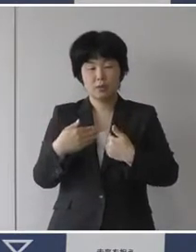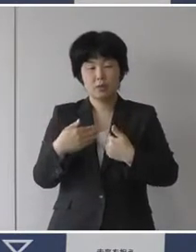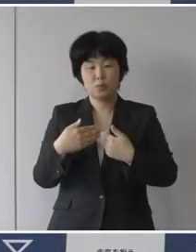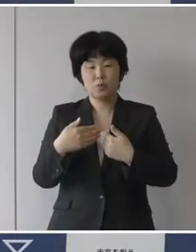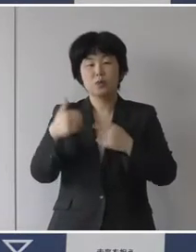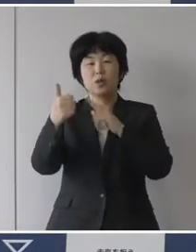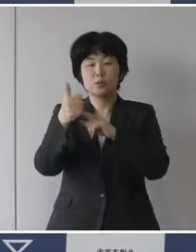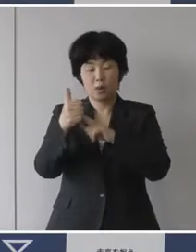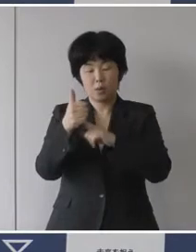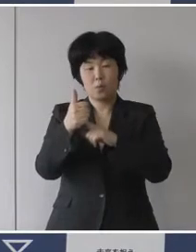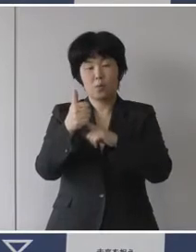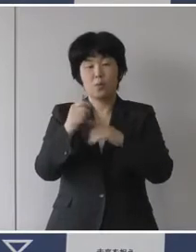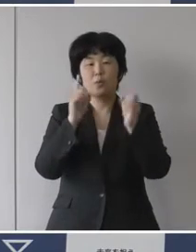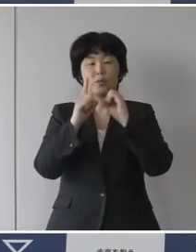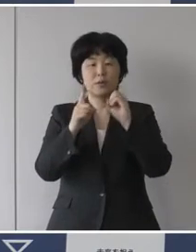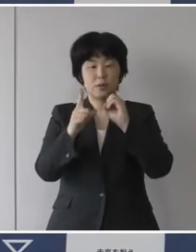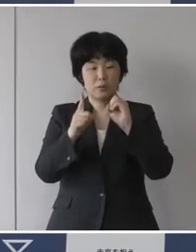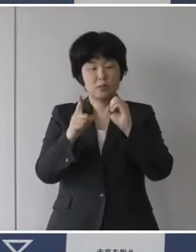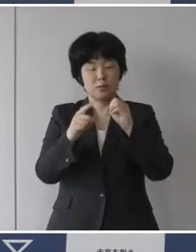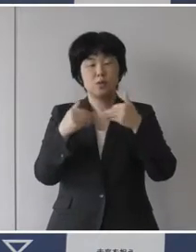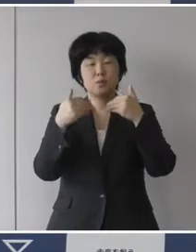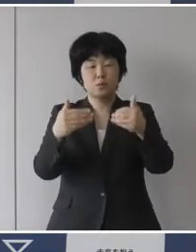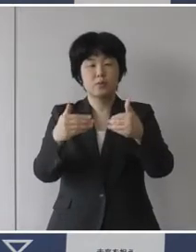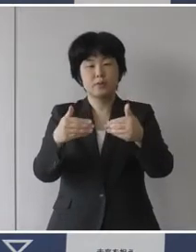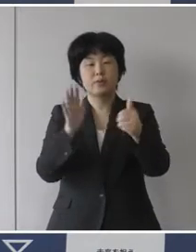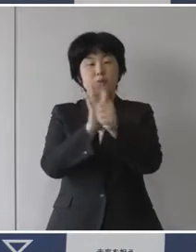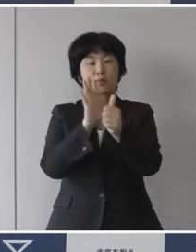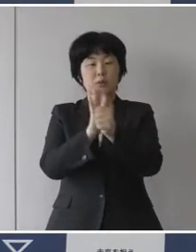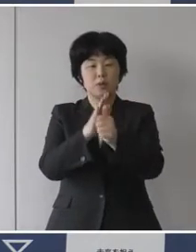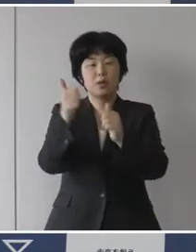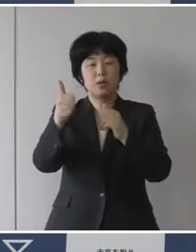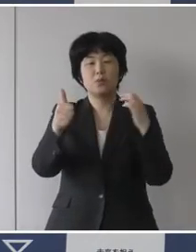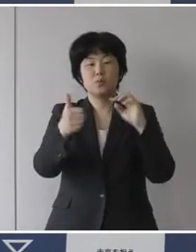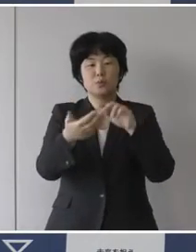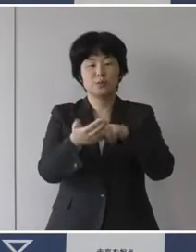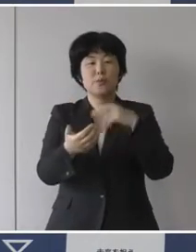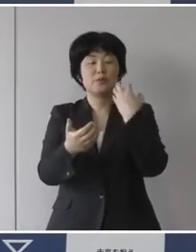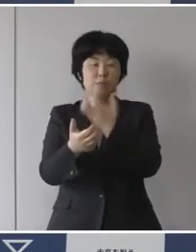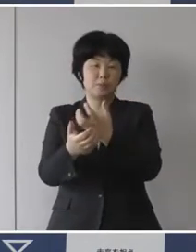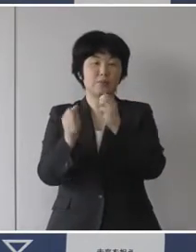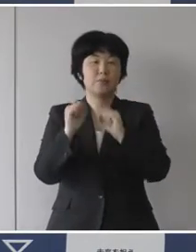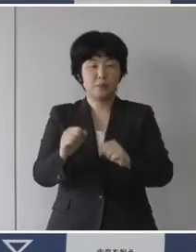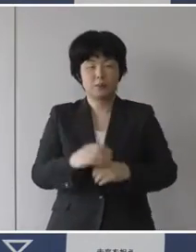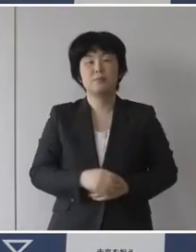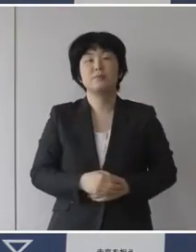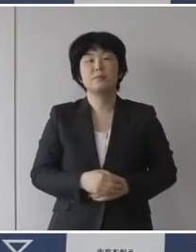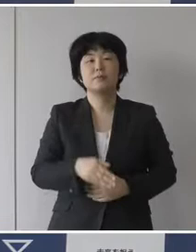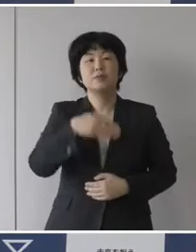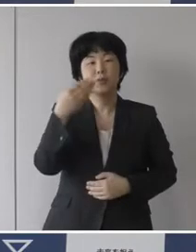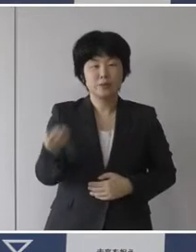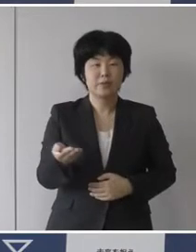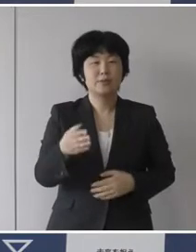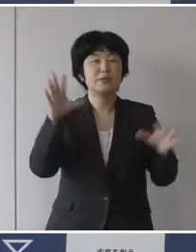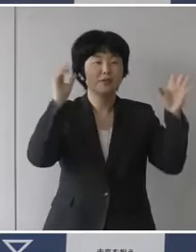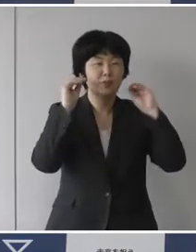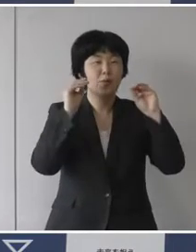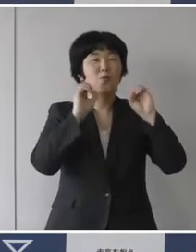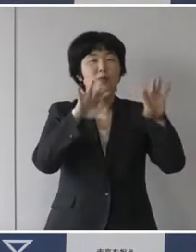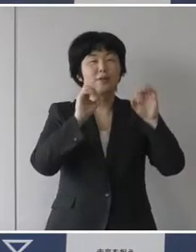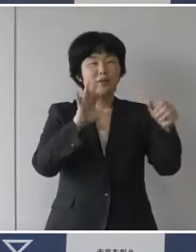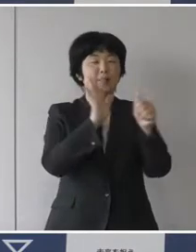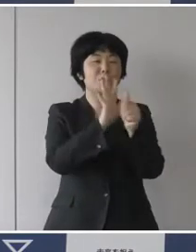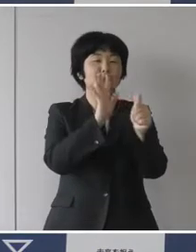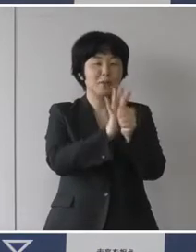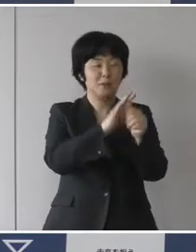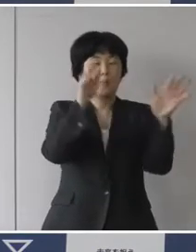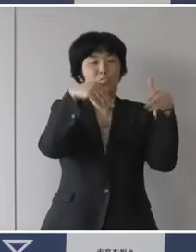嘱をするということでございます。 続きまして、括弧6、情報発信アドバイザーを募集しますにつきまして、市長お願いいたします。